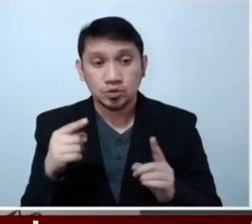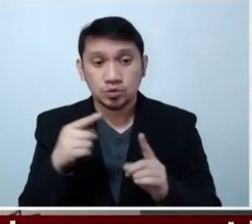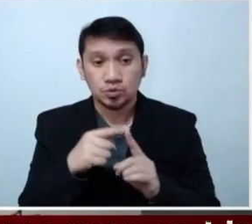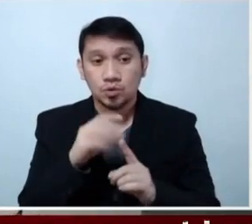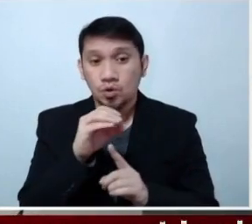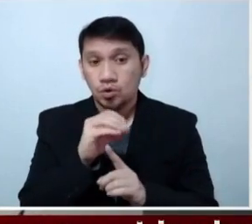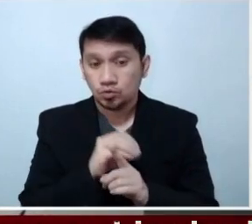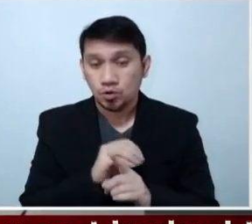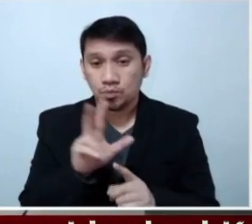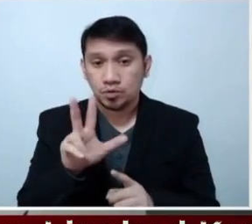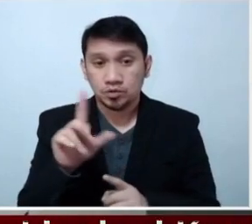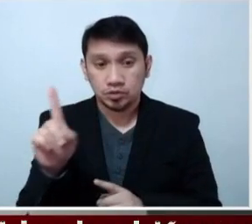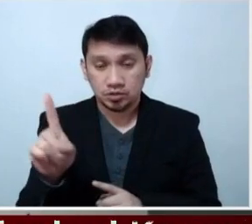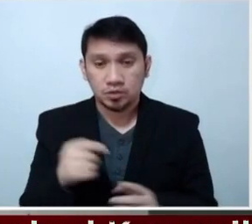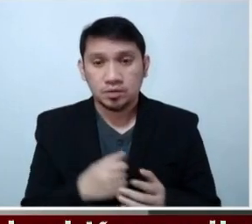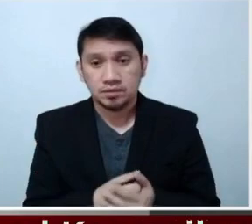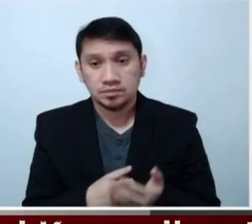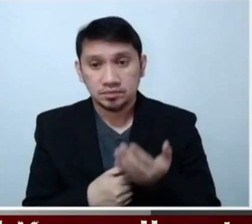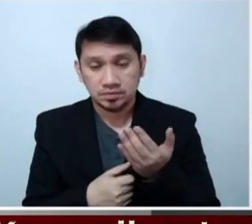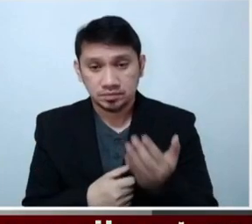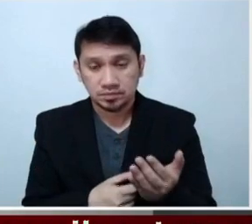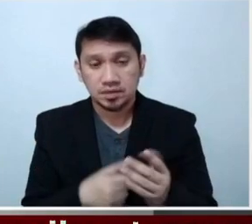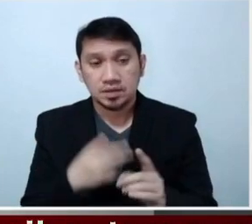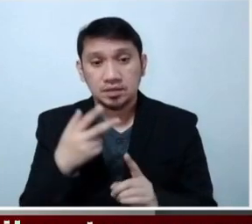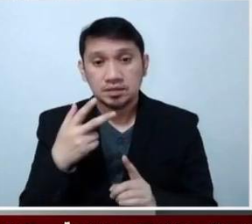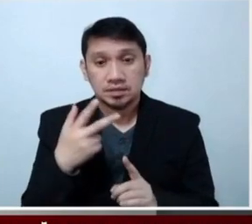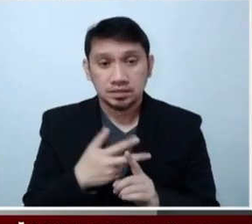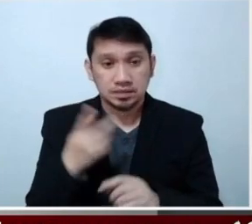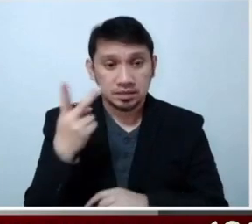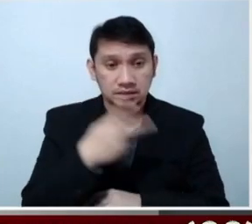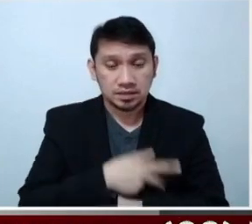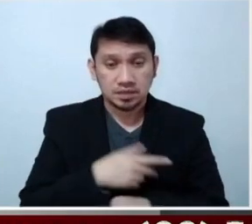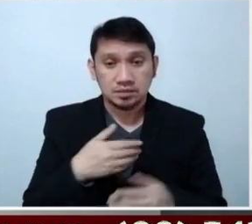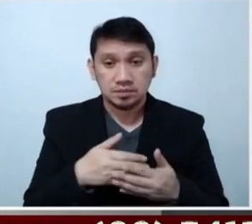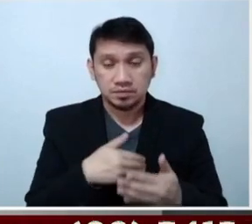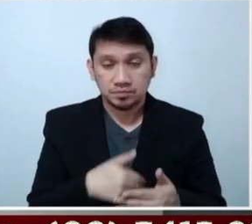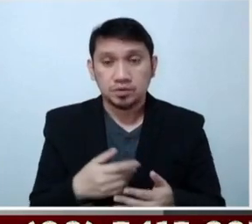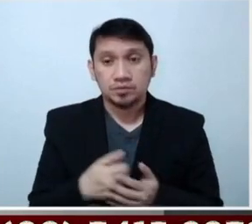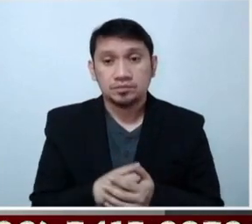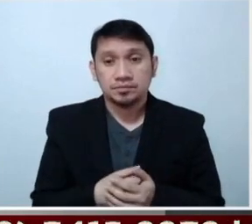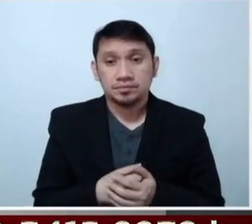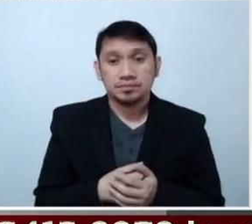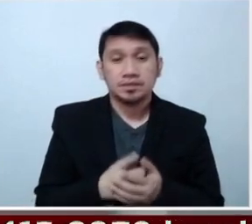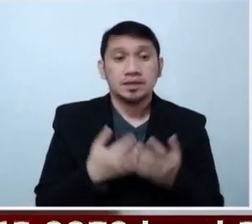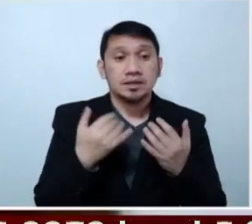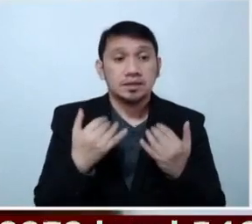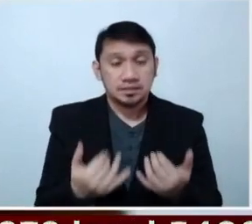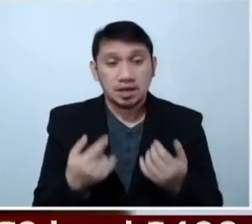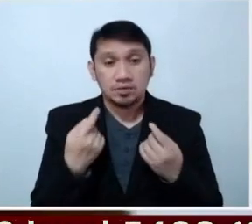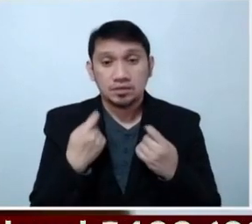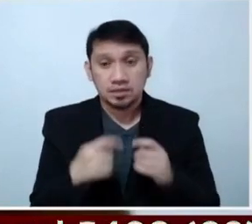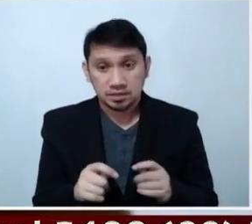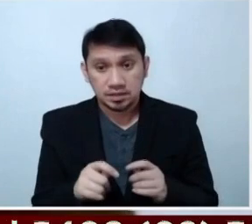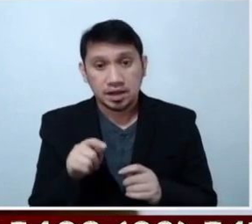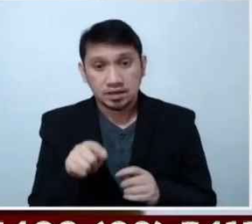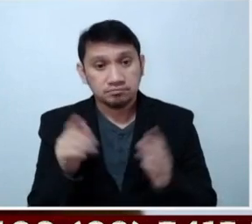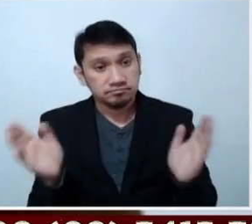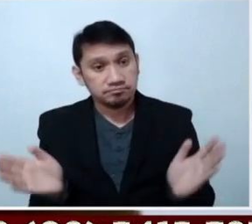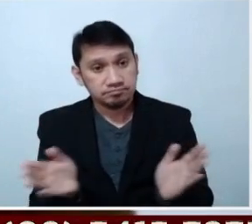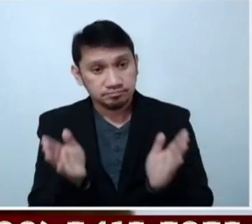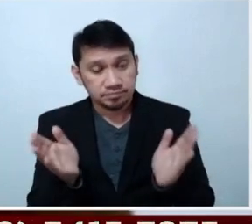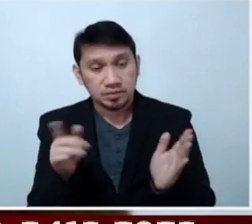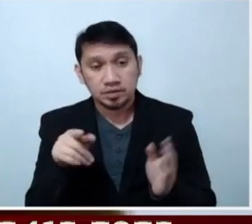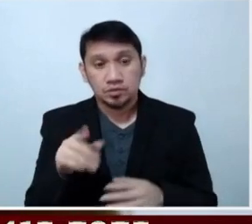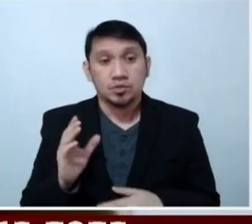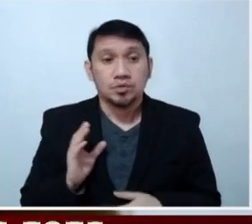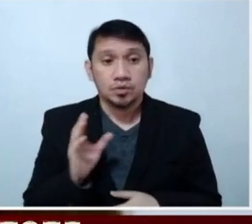ang panukalang batas 3 araw pa lang ang nagdaan. Sinubukan ni Commissioner Amy Ferolino na kumbinsihin ang mga